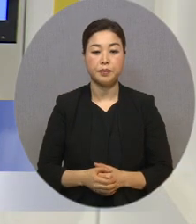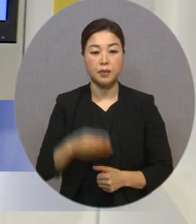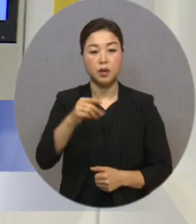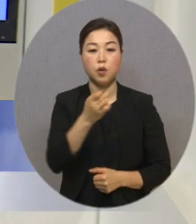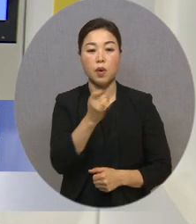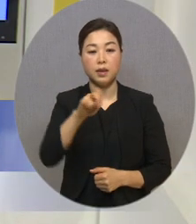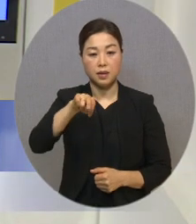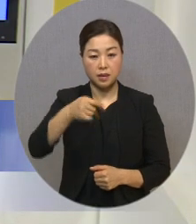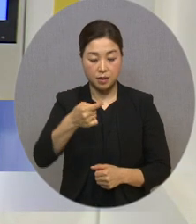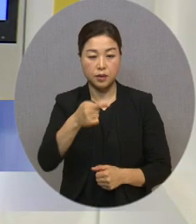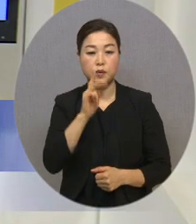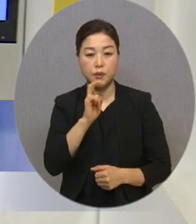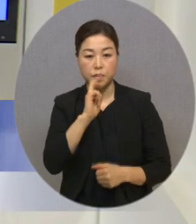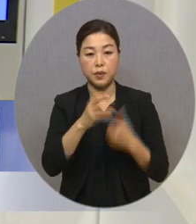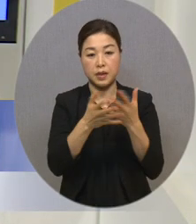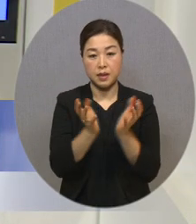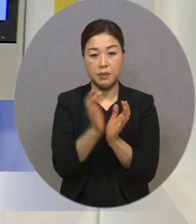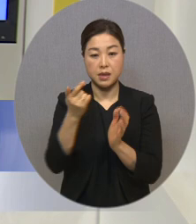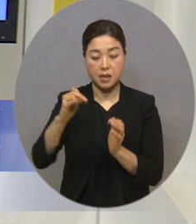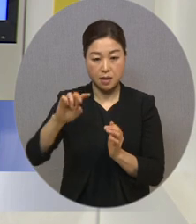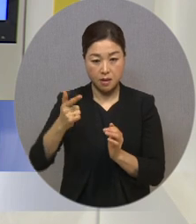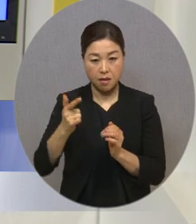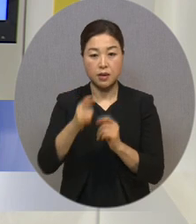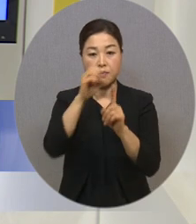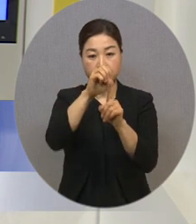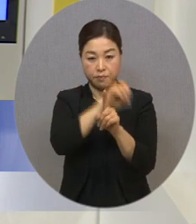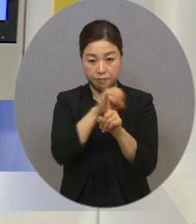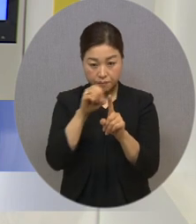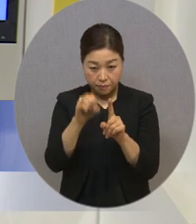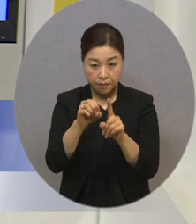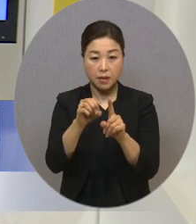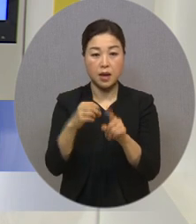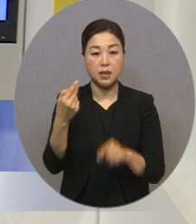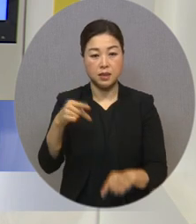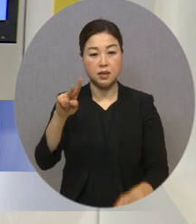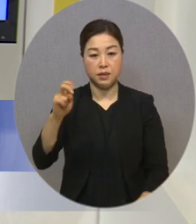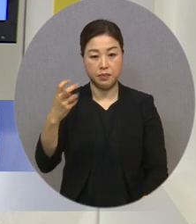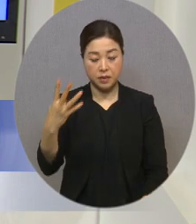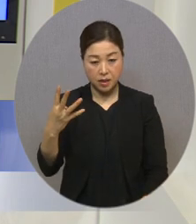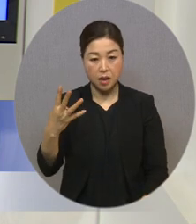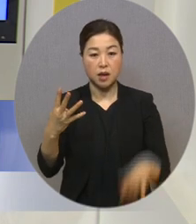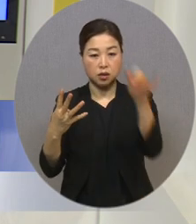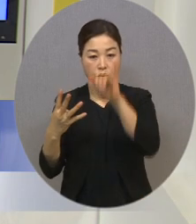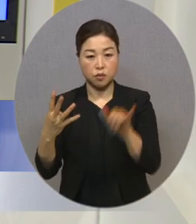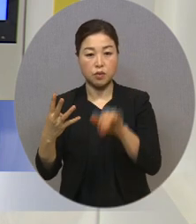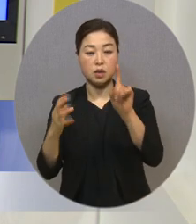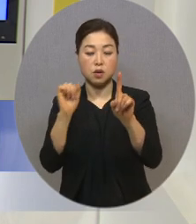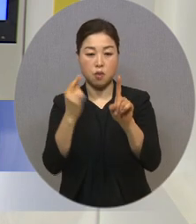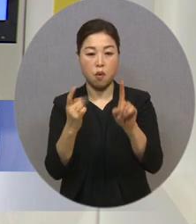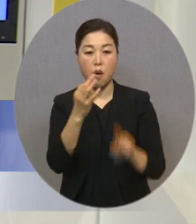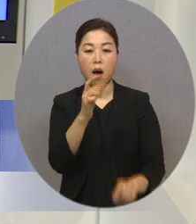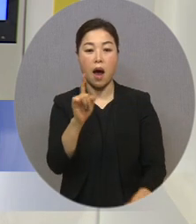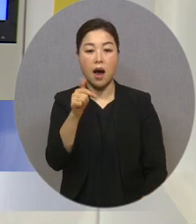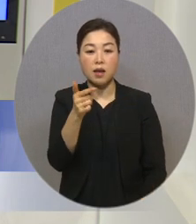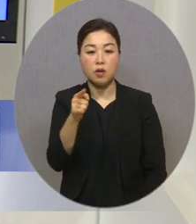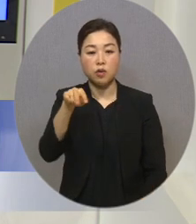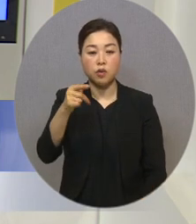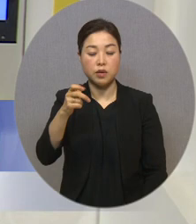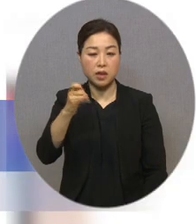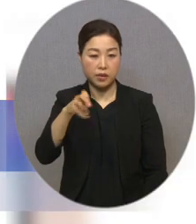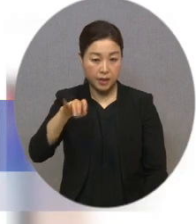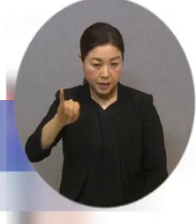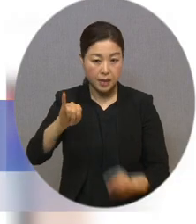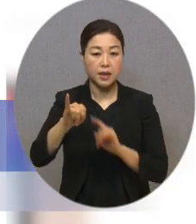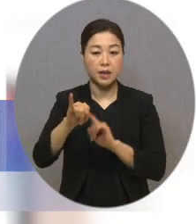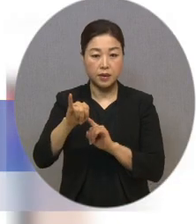트와이스 멤버 나연이 사랑의 열매 사회복지 공동모금회 2024년 전국 1호 아너소사이어티 회원으로